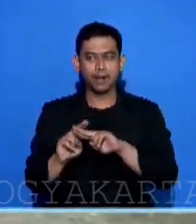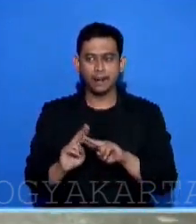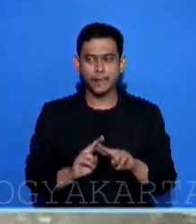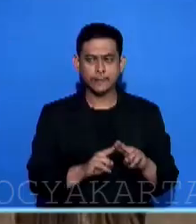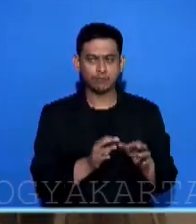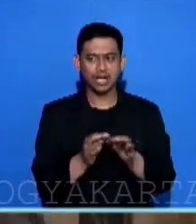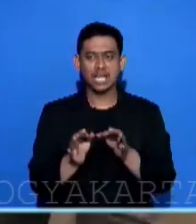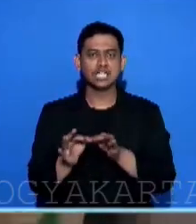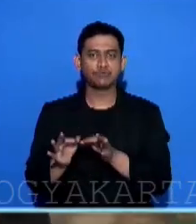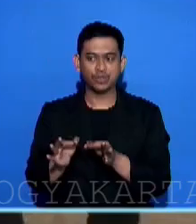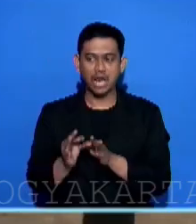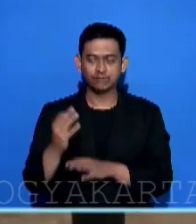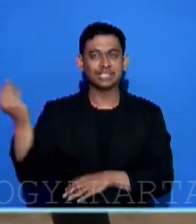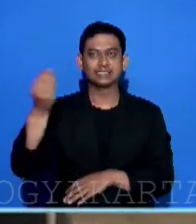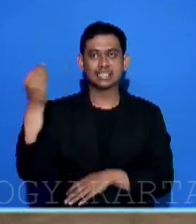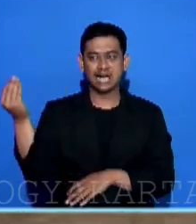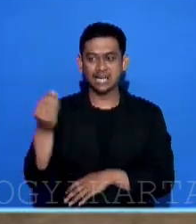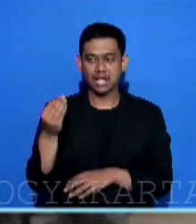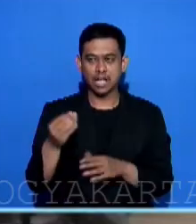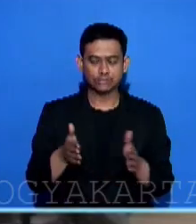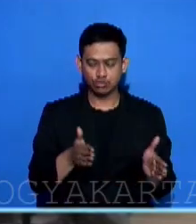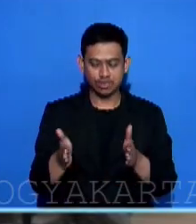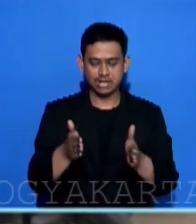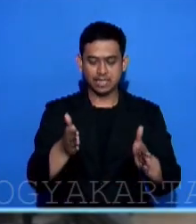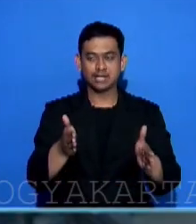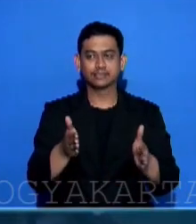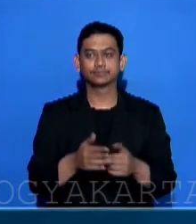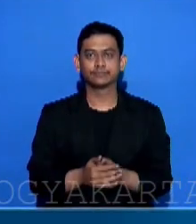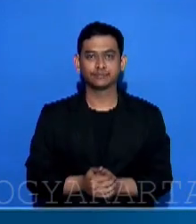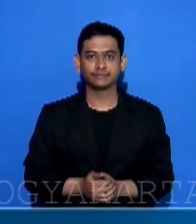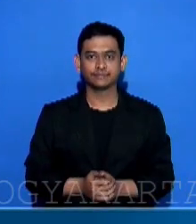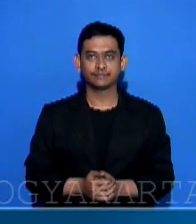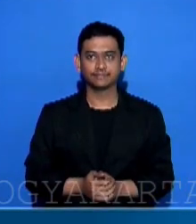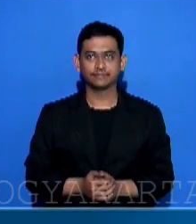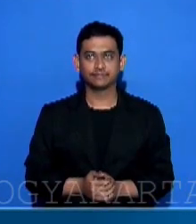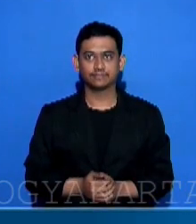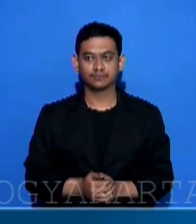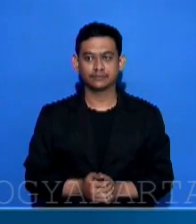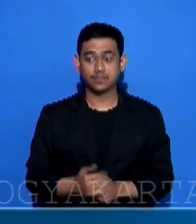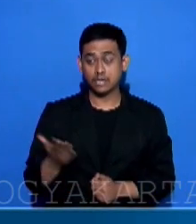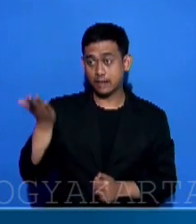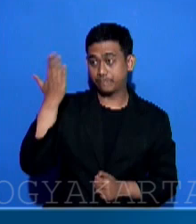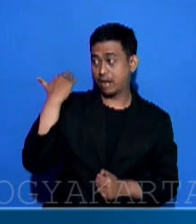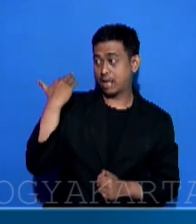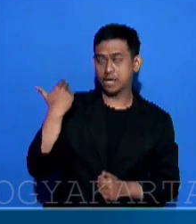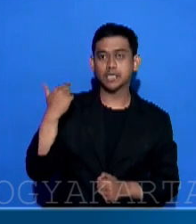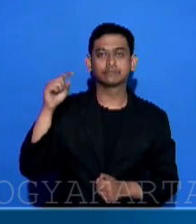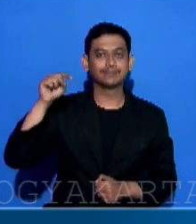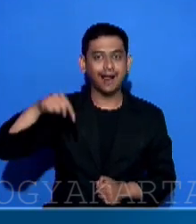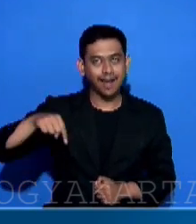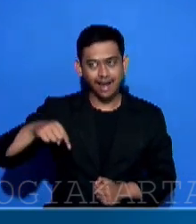dan prasarana wisata Bantaran tersebut ee kedatangan kemari ini adalah salah satu langkah